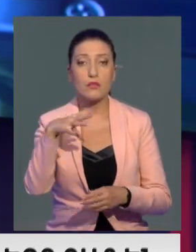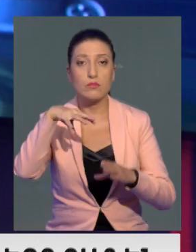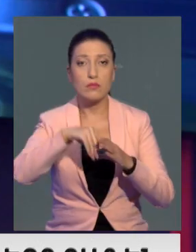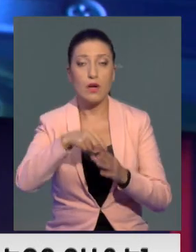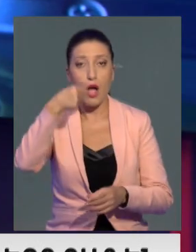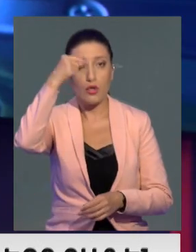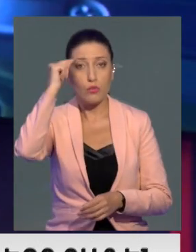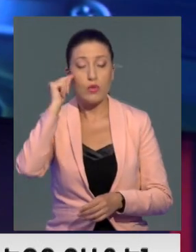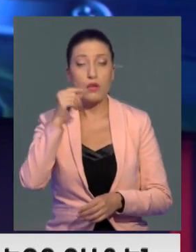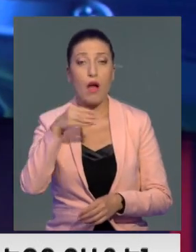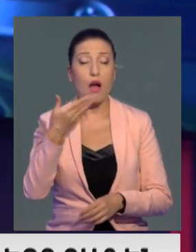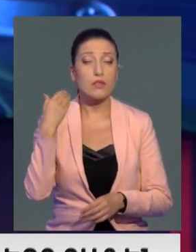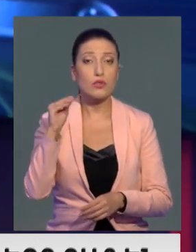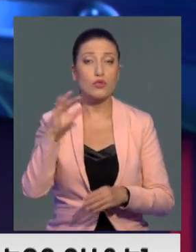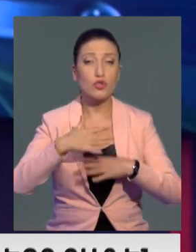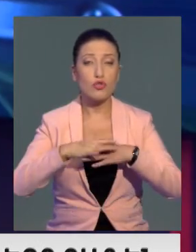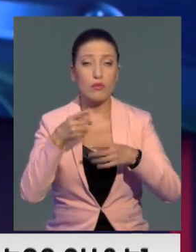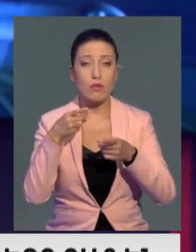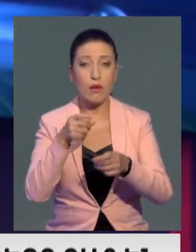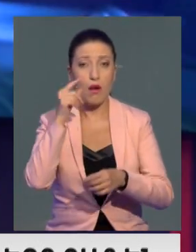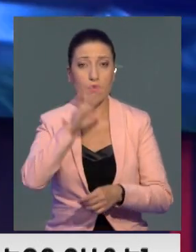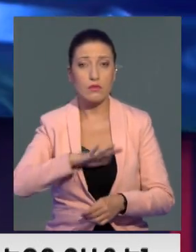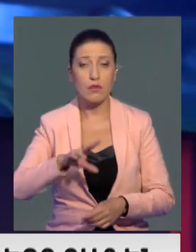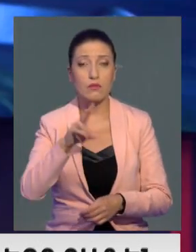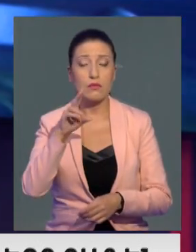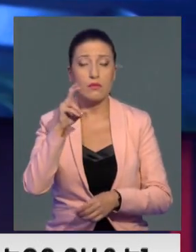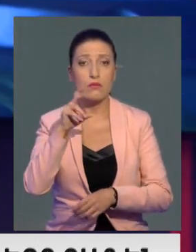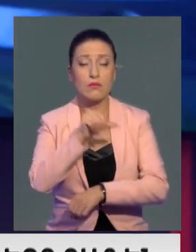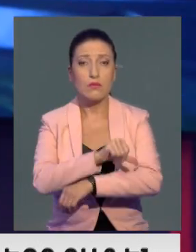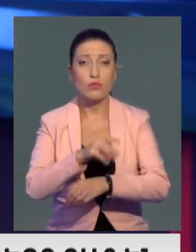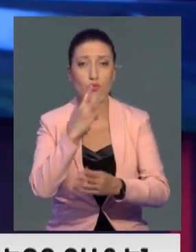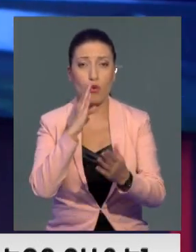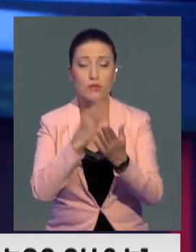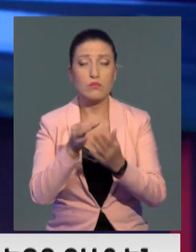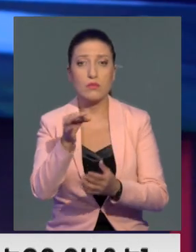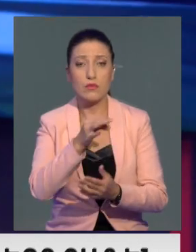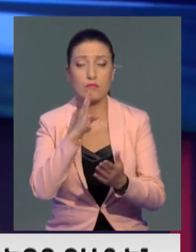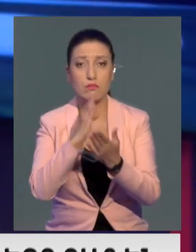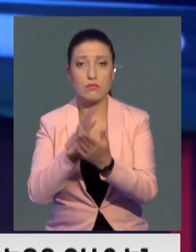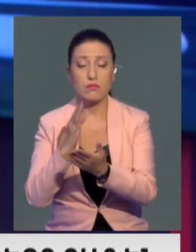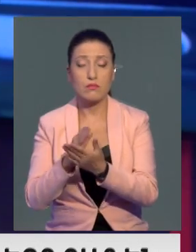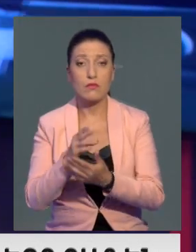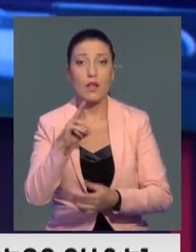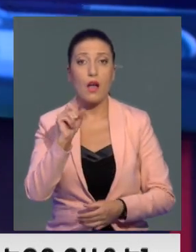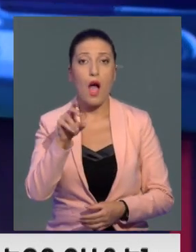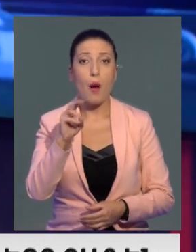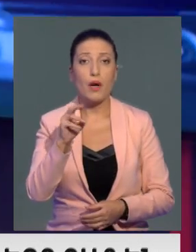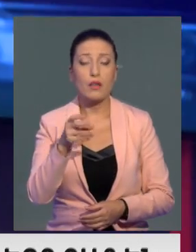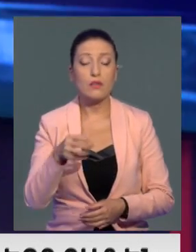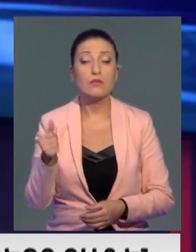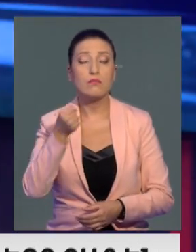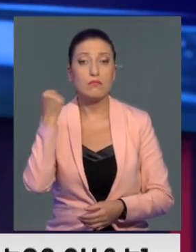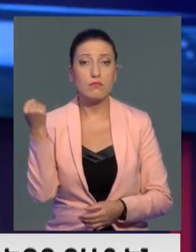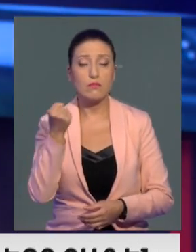անցած գիշեր կրակել է Արցախի շրջանների ու Հայաստանի 4 մարզի ուղությամբ, իսկ ՀԱՊԿ-ի կանոնադրությունը պնդում է, եթե անդամ պետություններից որևէ